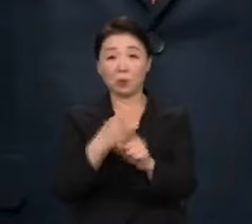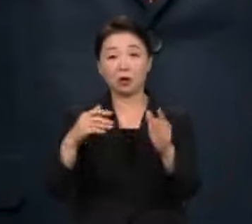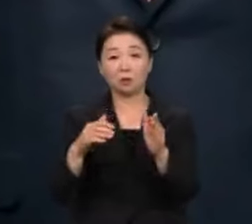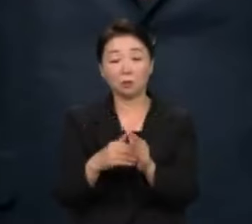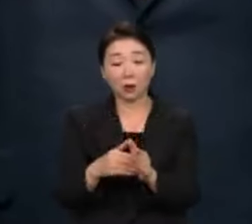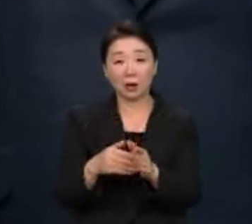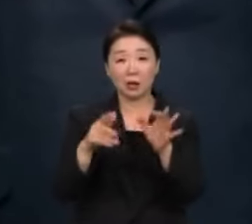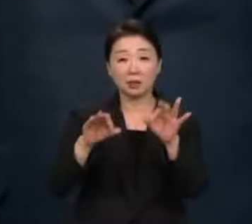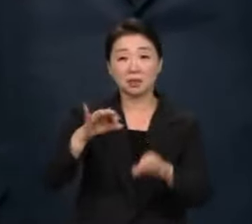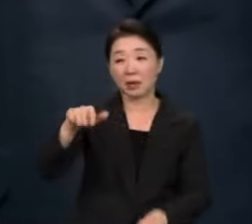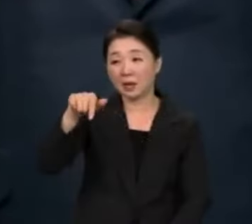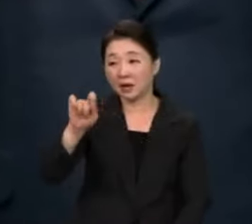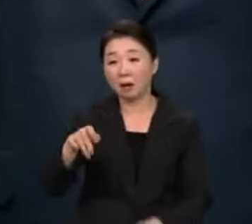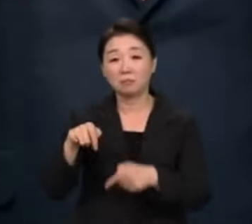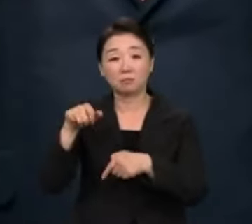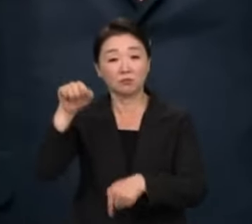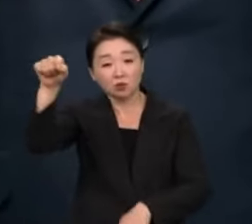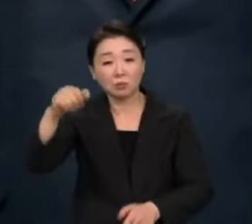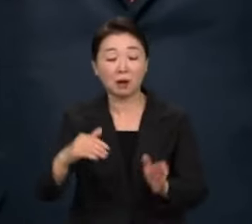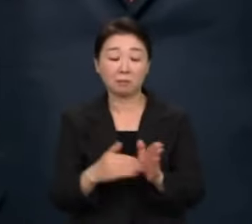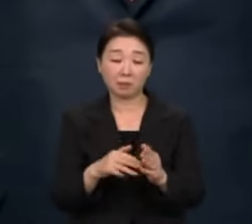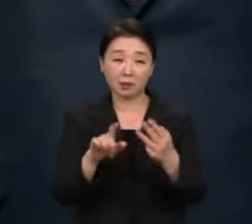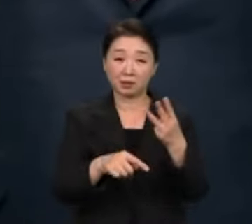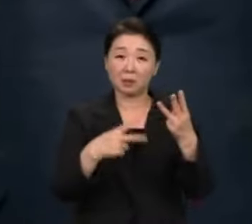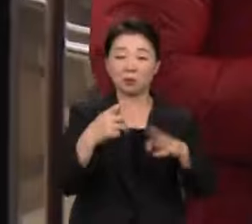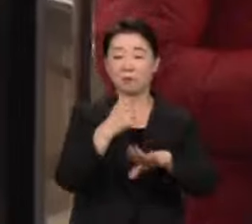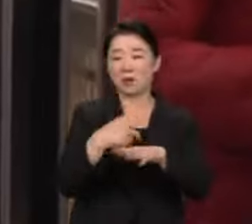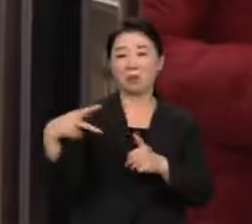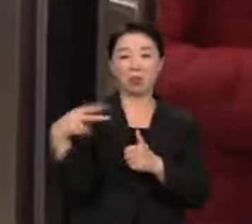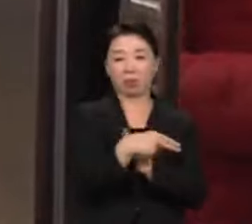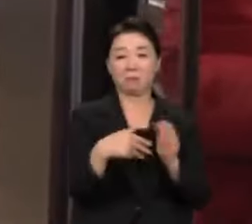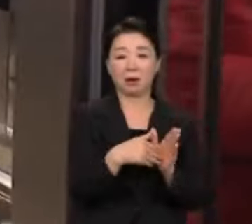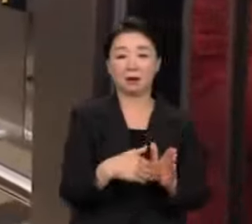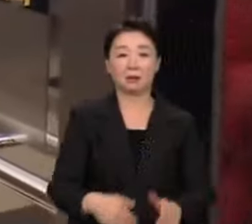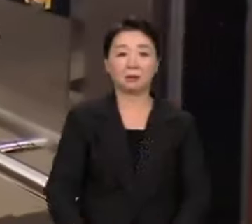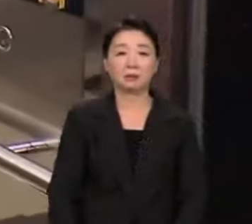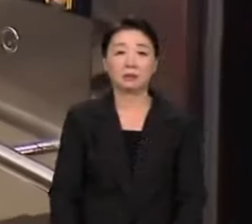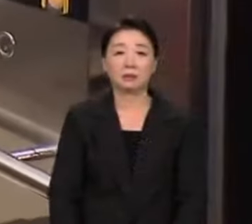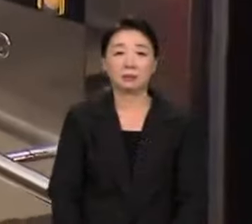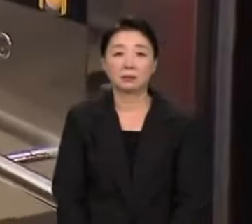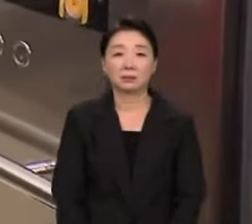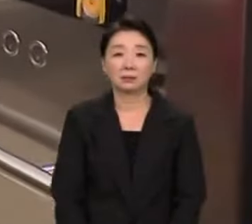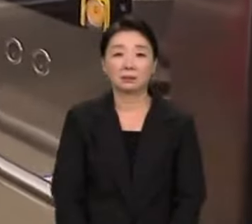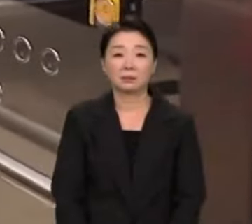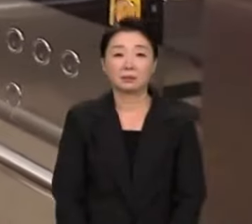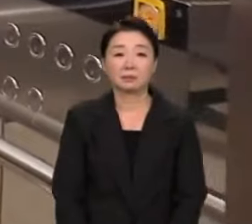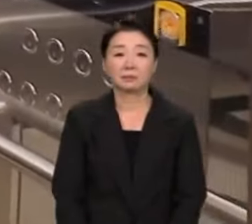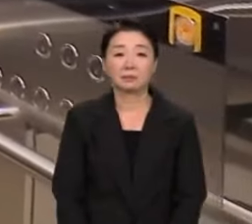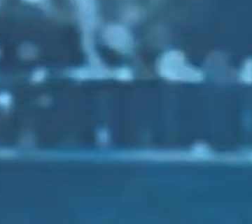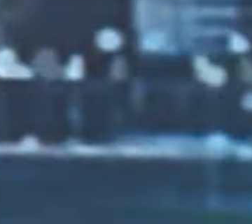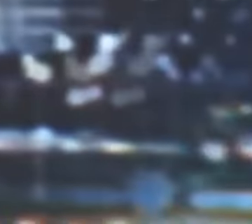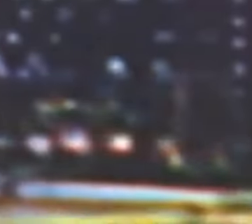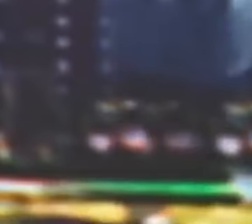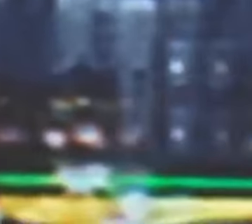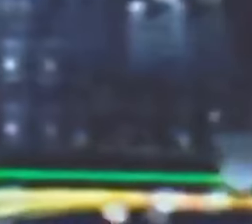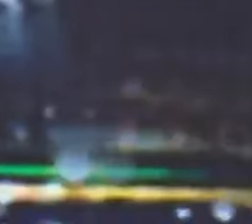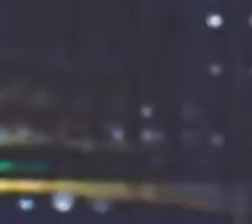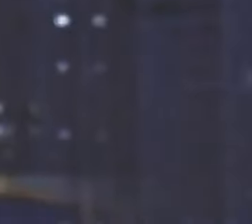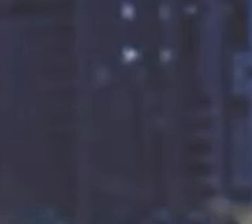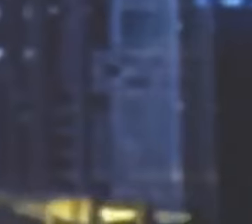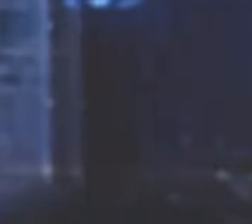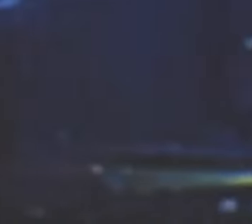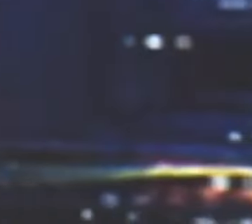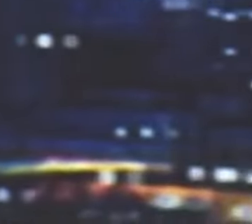갑 지역에서 출마를 선언했지만 3월 2일 최종 컷오프 됐습니다 jtbc 박사입니다